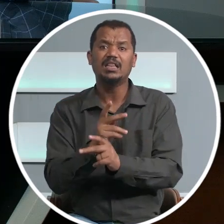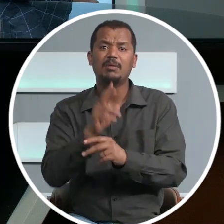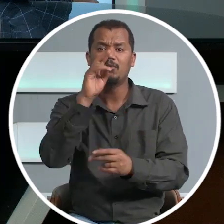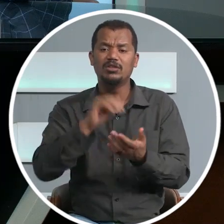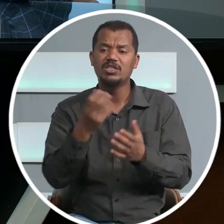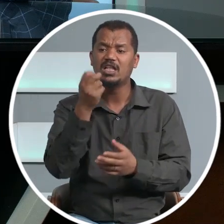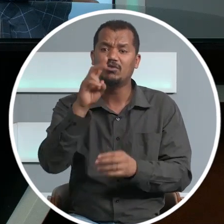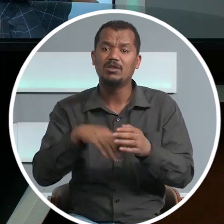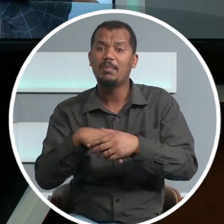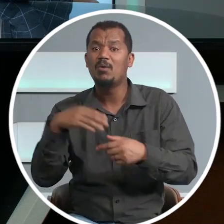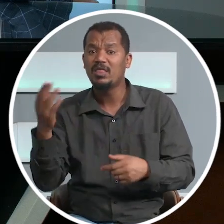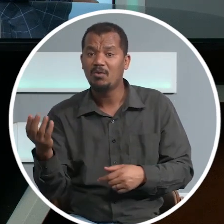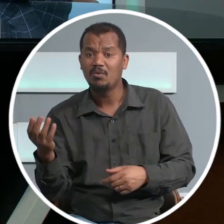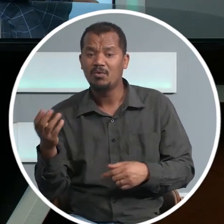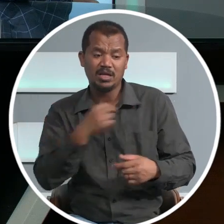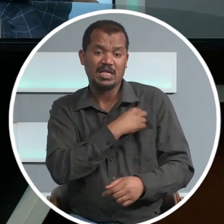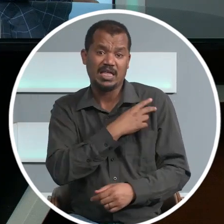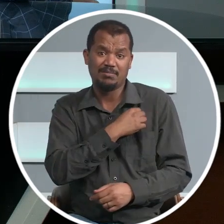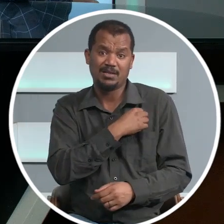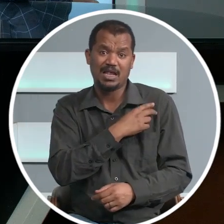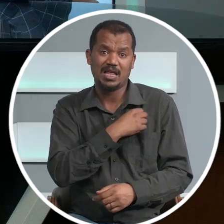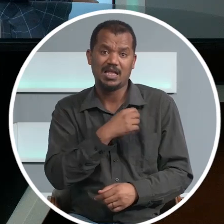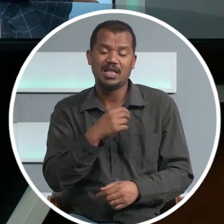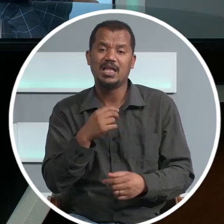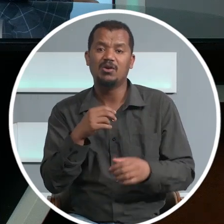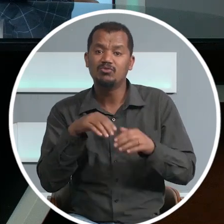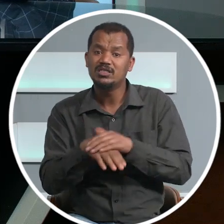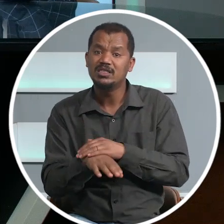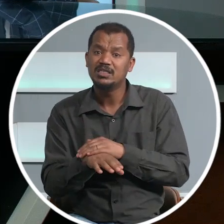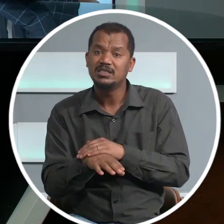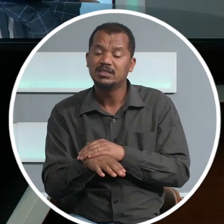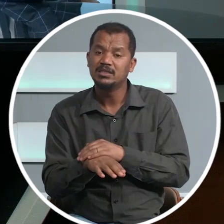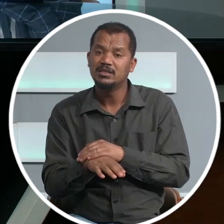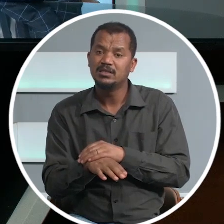ጥበቃም ከ2012 ጀምሮ ባወጣው እንትን እኮ የህክምና ፒላሮቹ